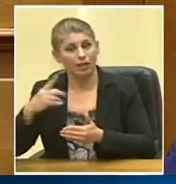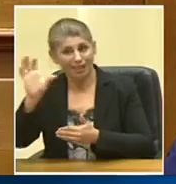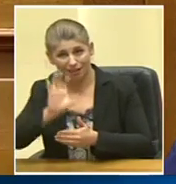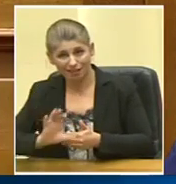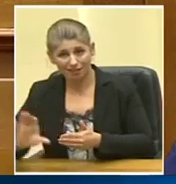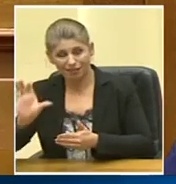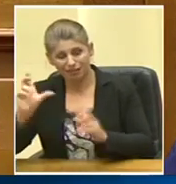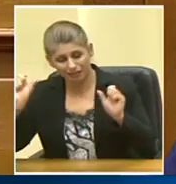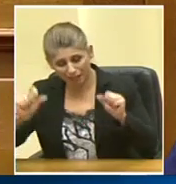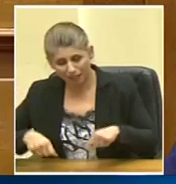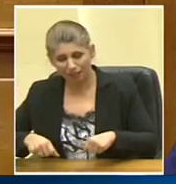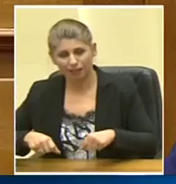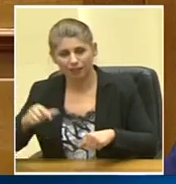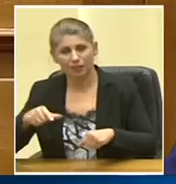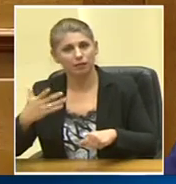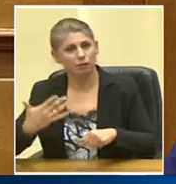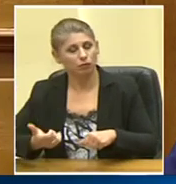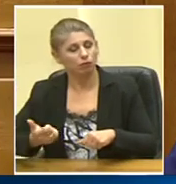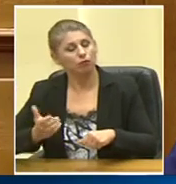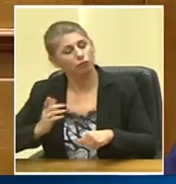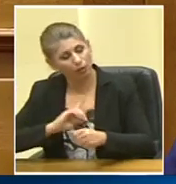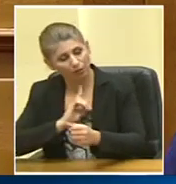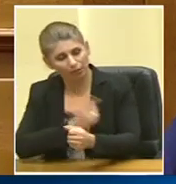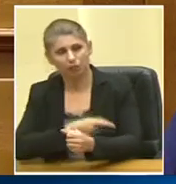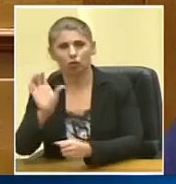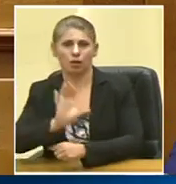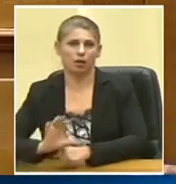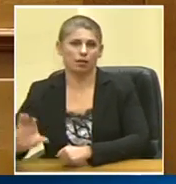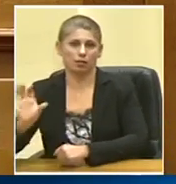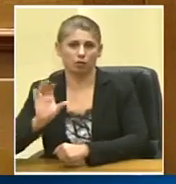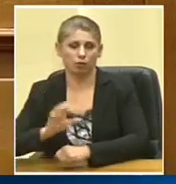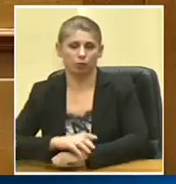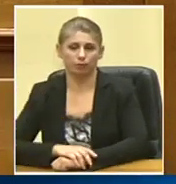αναζητήσει συνενέσεις εκεί όπου αυτές είναι εφικτό να αναζητηθούν.